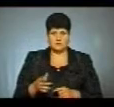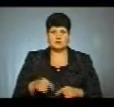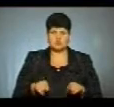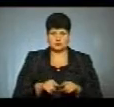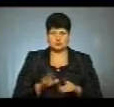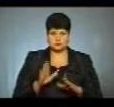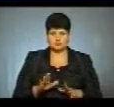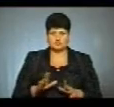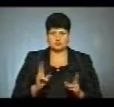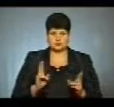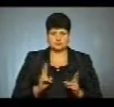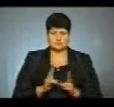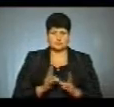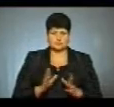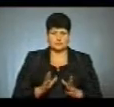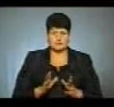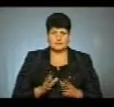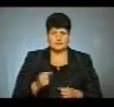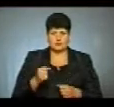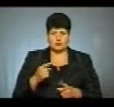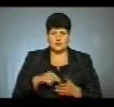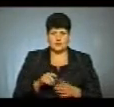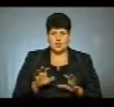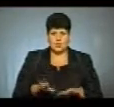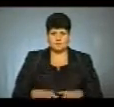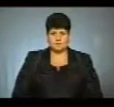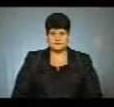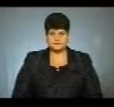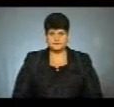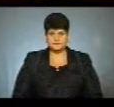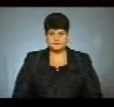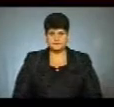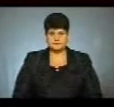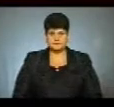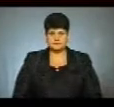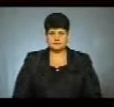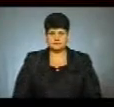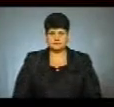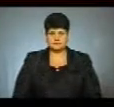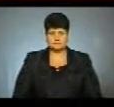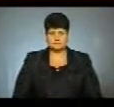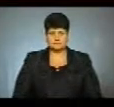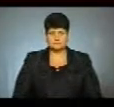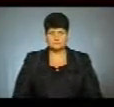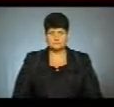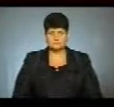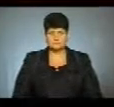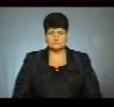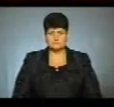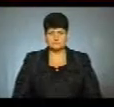будуть сражатися за кубок міського голови. Анжела Шова, Андрій Прокопів. Новини на Суспільному. Тернопіль.